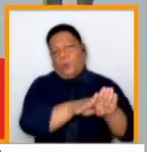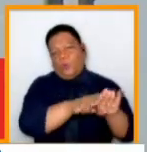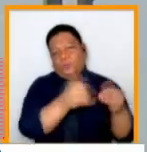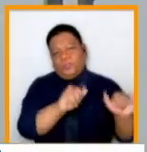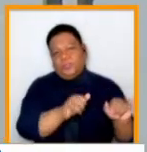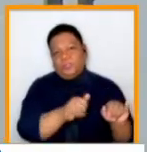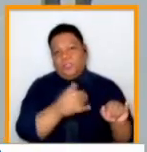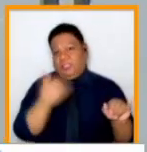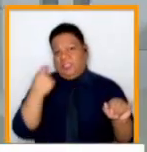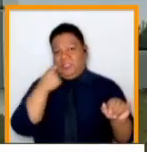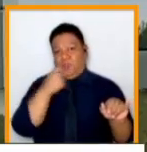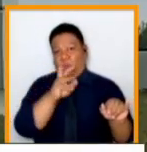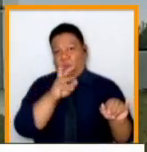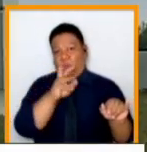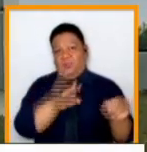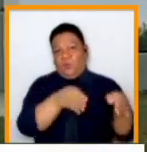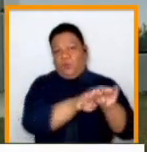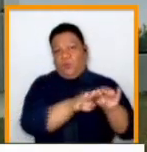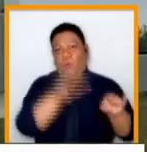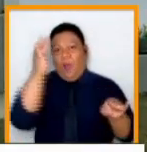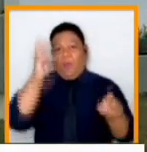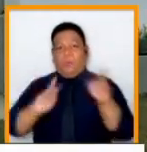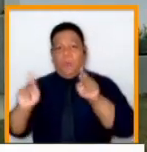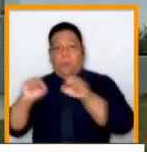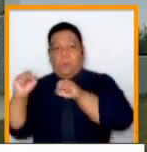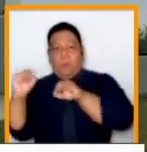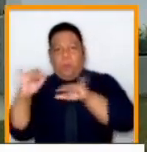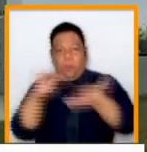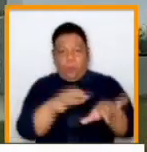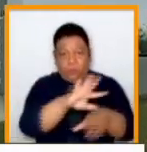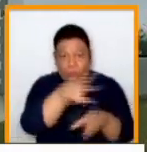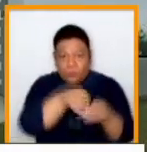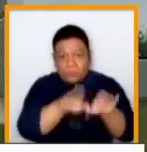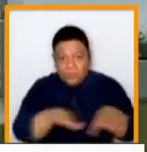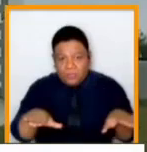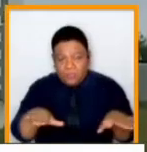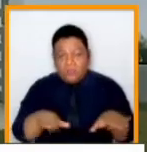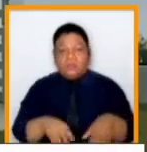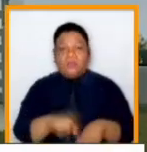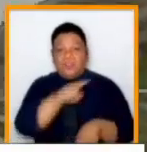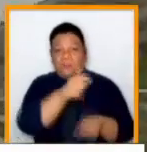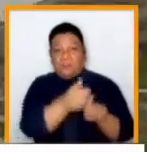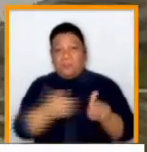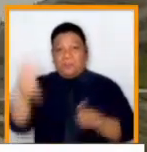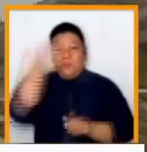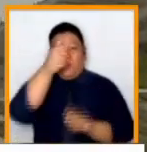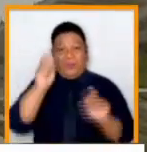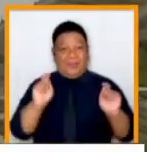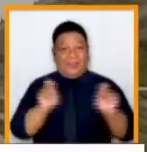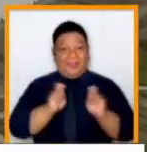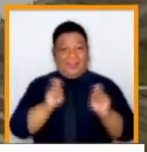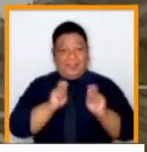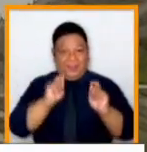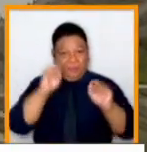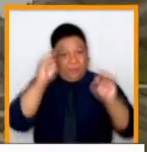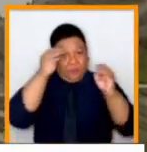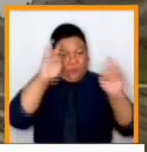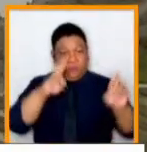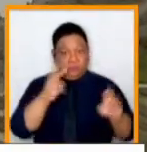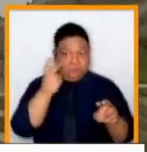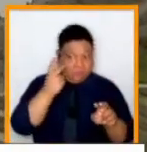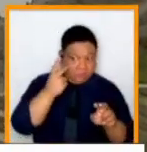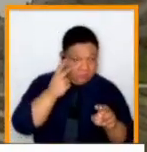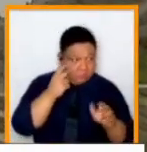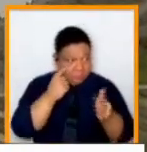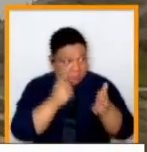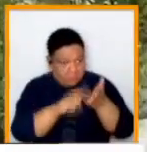pagdagsa ng mga tao doon, pati ng mga bata. Kausap ko kanina si Tagaytay Mayor Agnes Tolentino. Sabi niya kung makita niya mamaya sa kanyang inspeksyon na